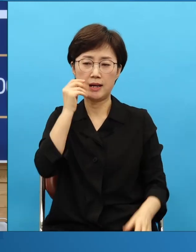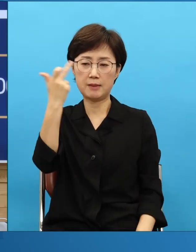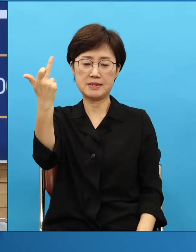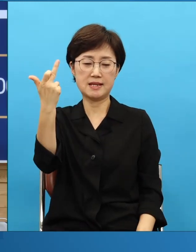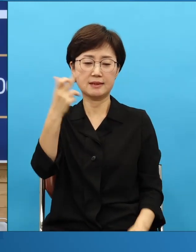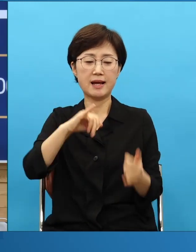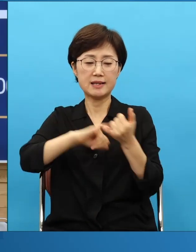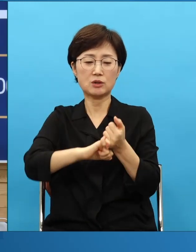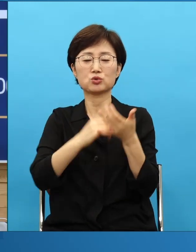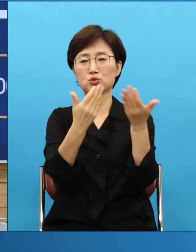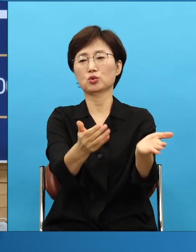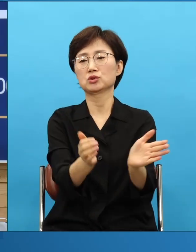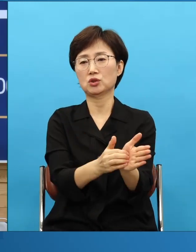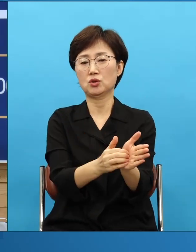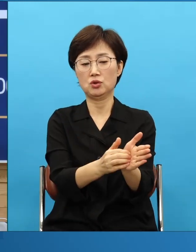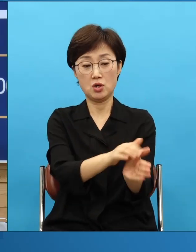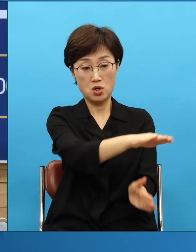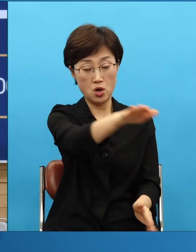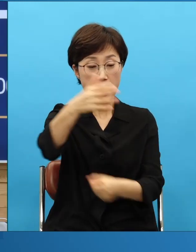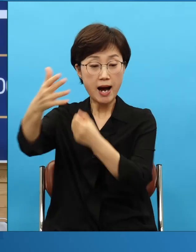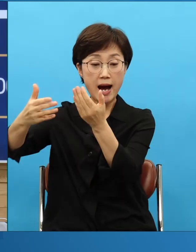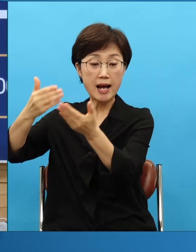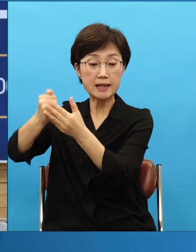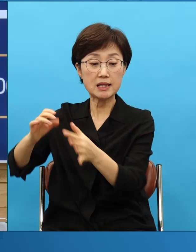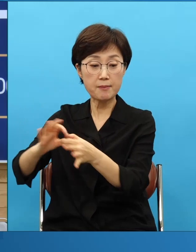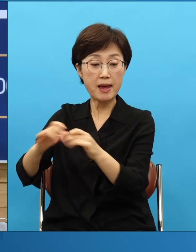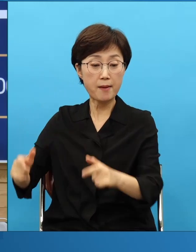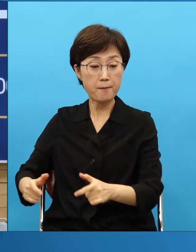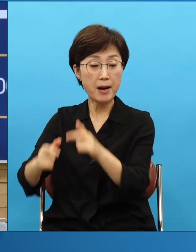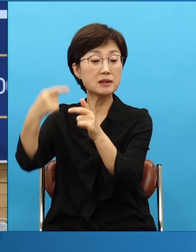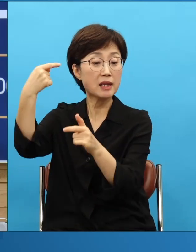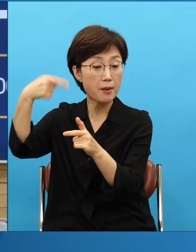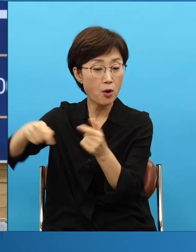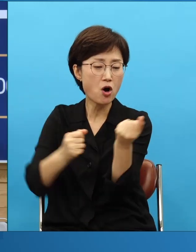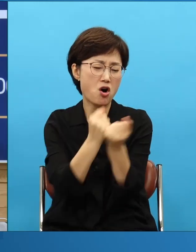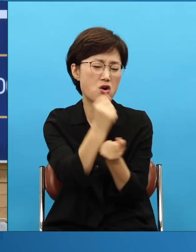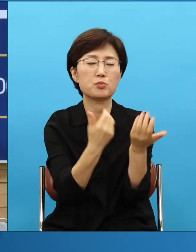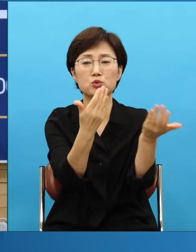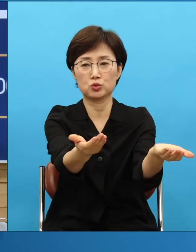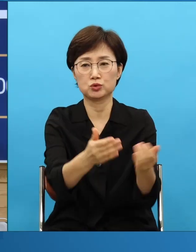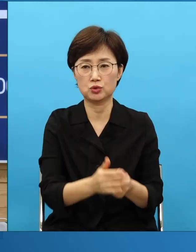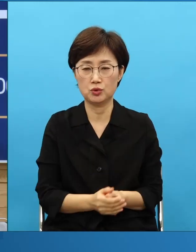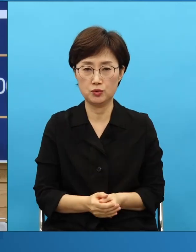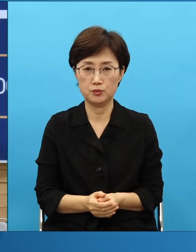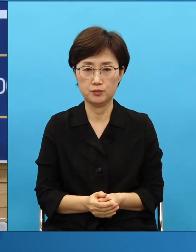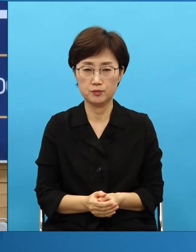뭐다 하는 미션을 준 A 거예요. mission of explaining what God's partisan was. 하나님께서